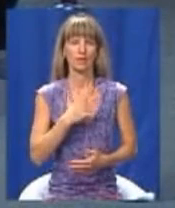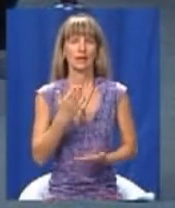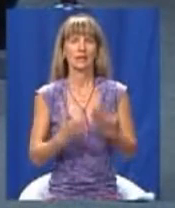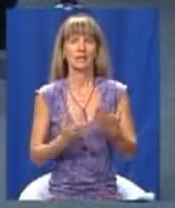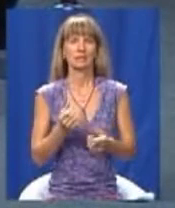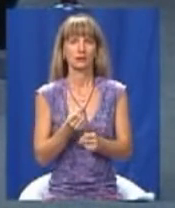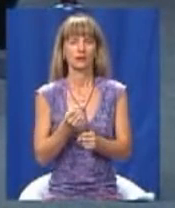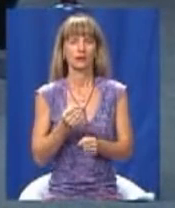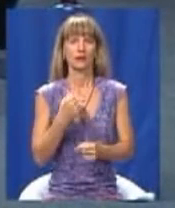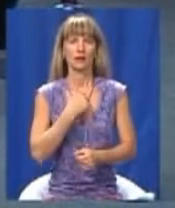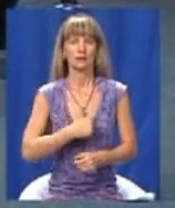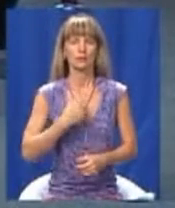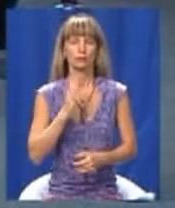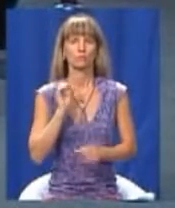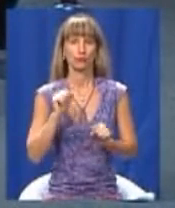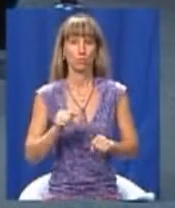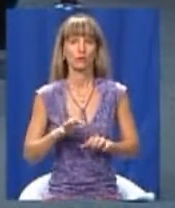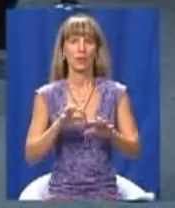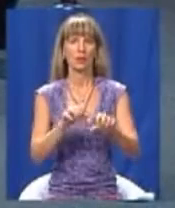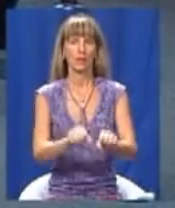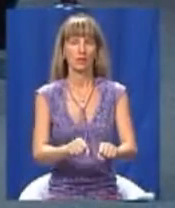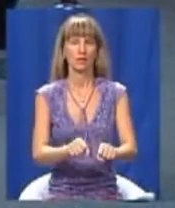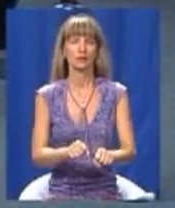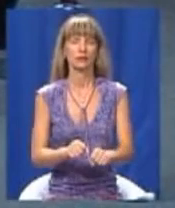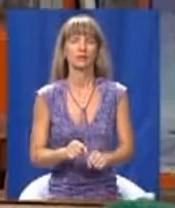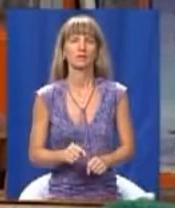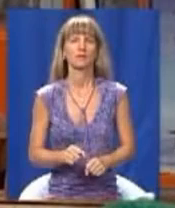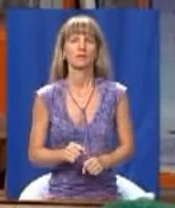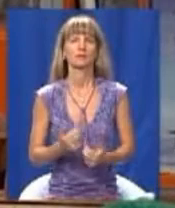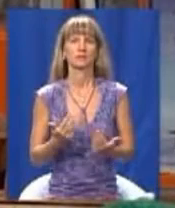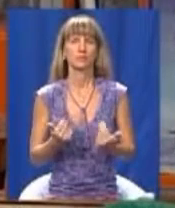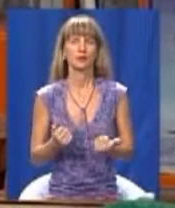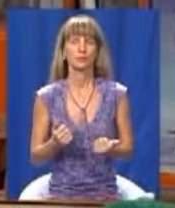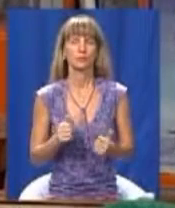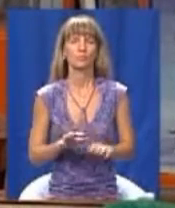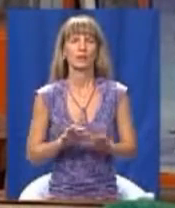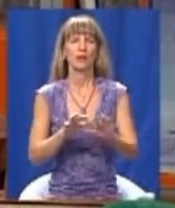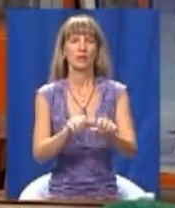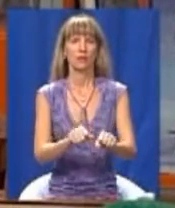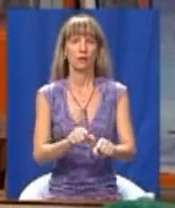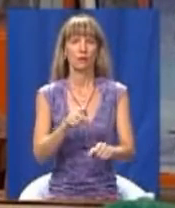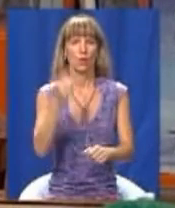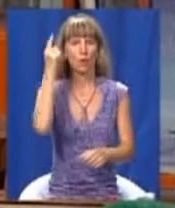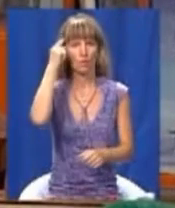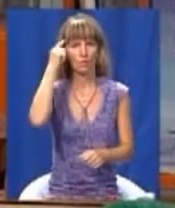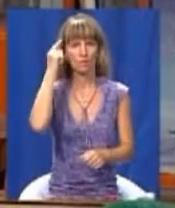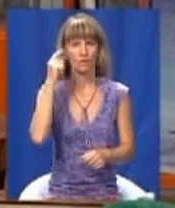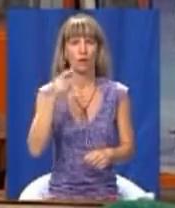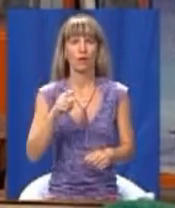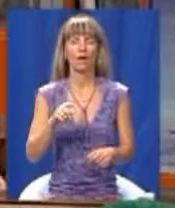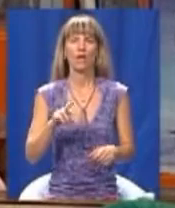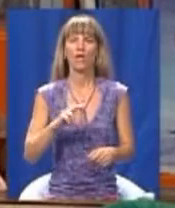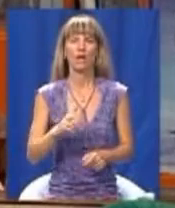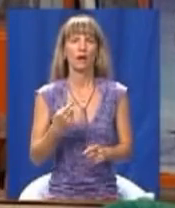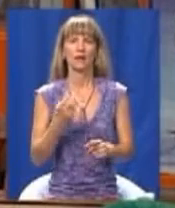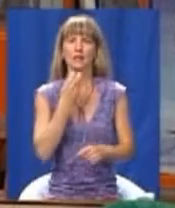дуже розлютити, вона починає атакувати саме. Не гавкати, а атакувати, да? А атакує вона головою. Як це смішно